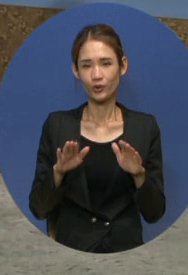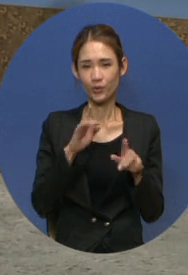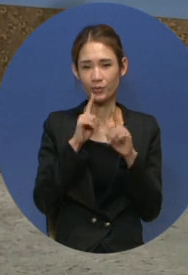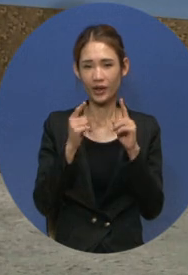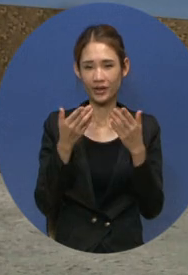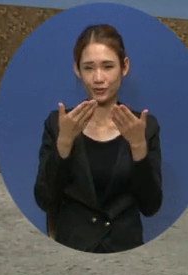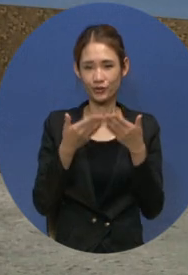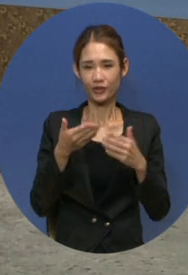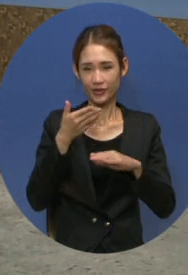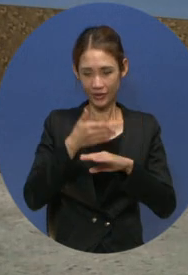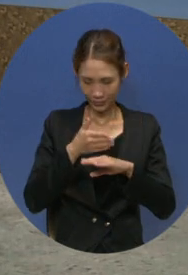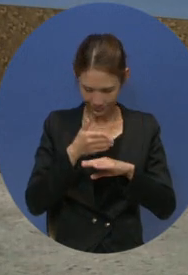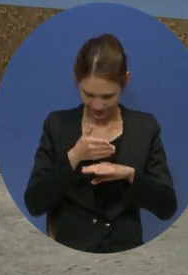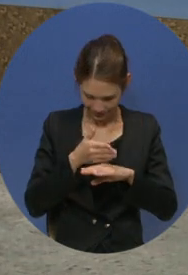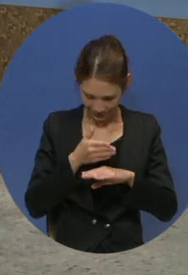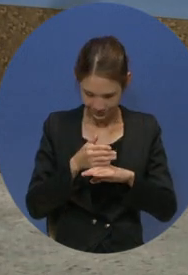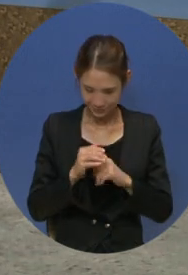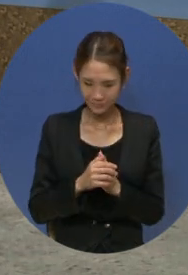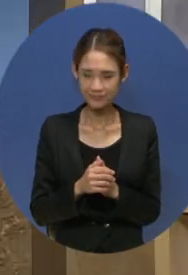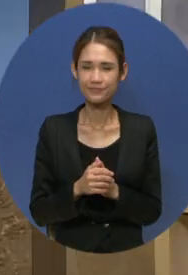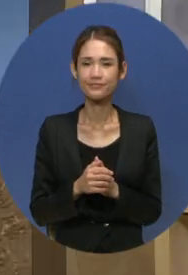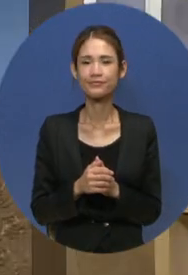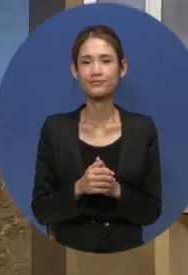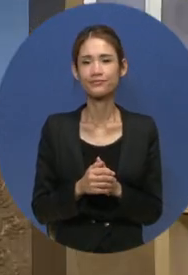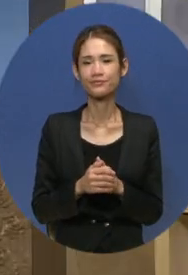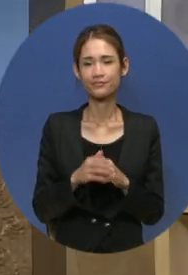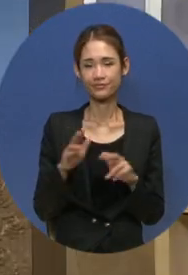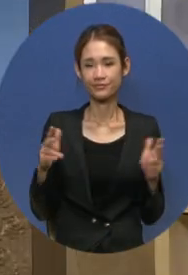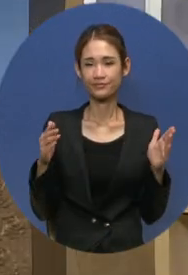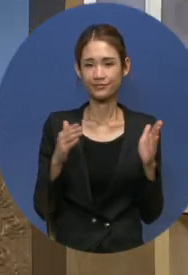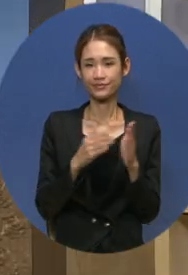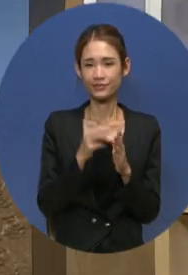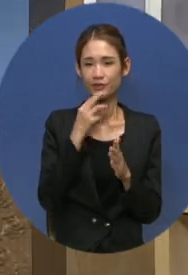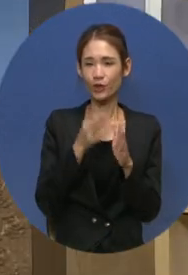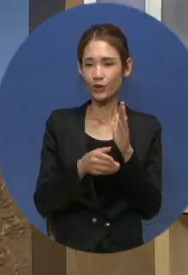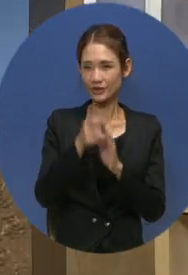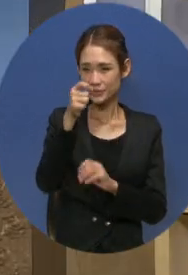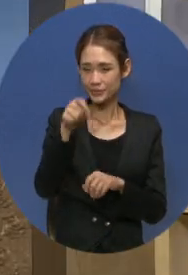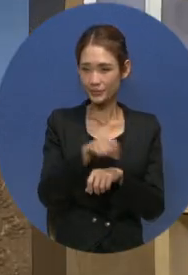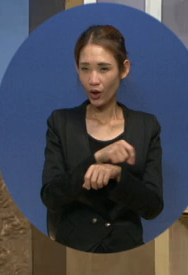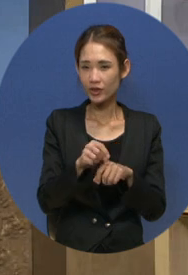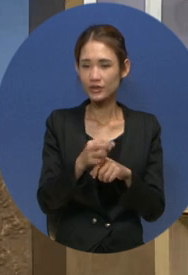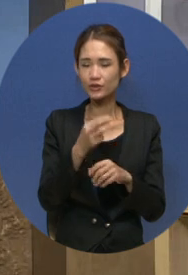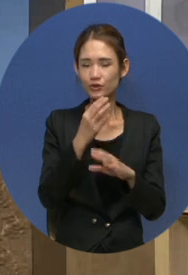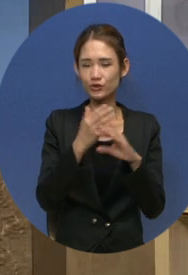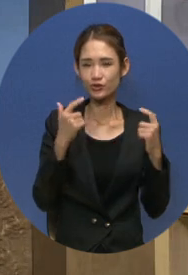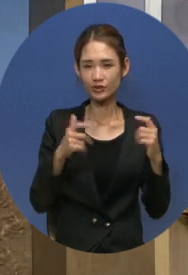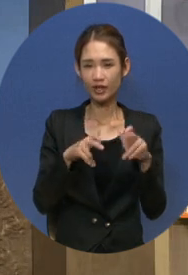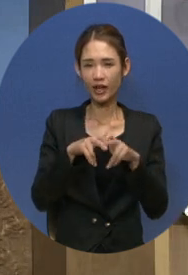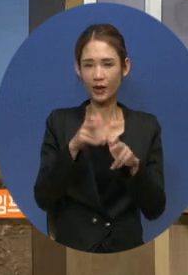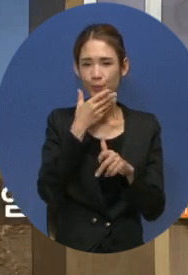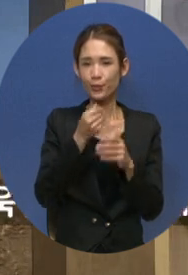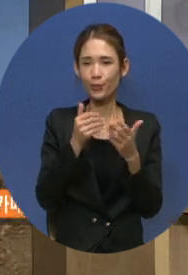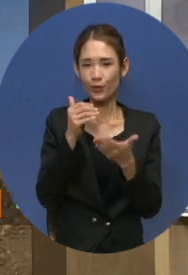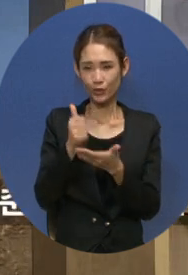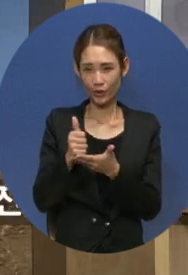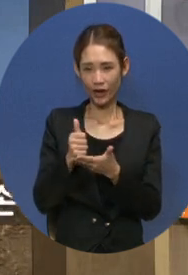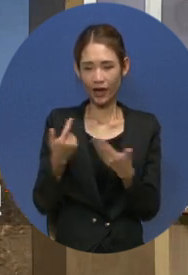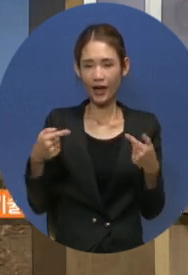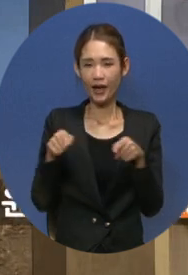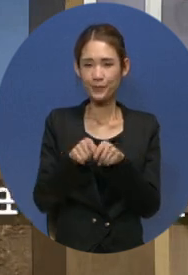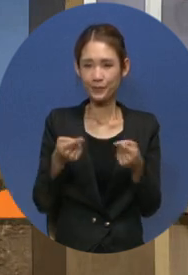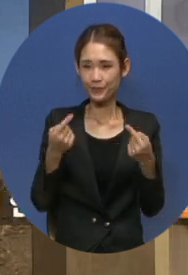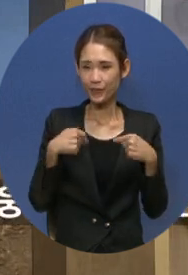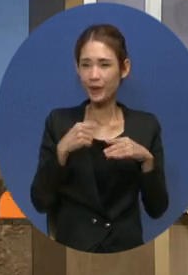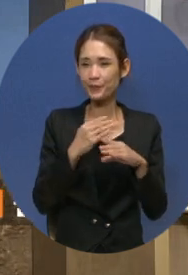말씀 감사합니다. 고맙습니다. 네, 지금까지 서울특별시 중구장애인복지관 정진옥